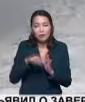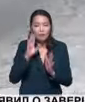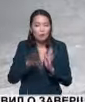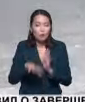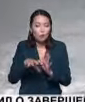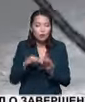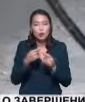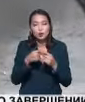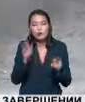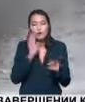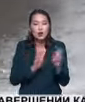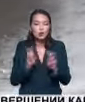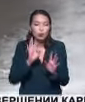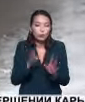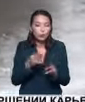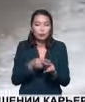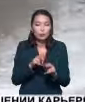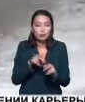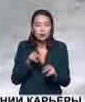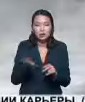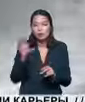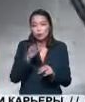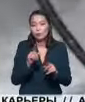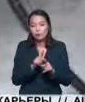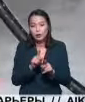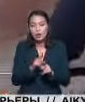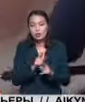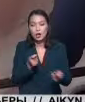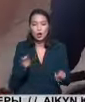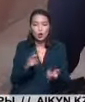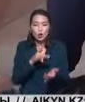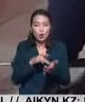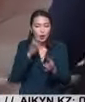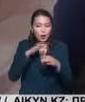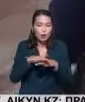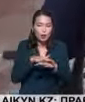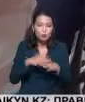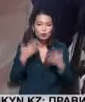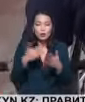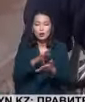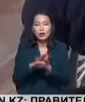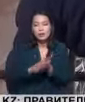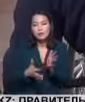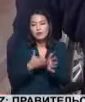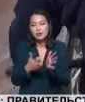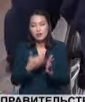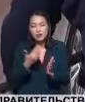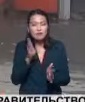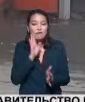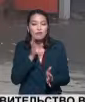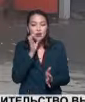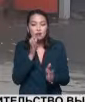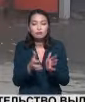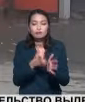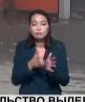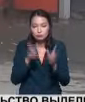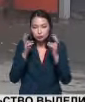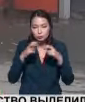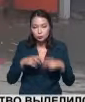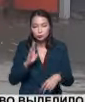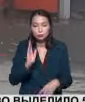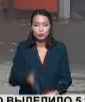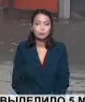когда вода бесконтрольно текла из крана, прошли. В некоторых городах страны уже ощущается дефицит живительной влаги. Татьяна Рудометова, Алтынбек